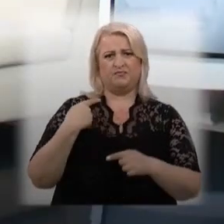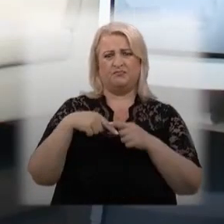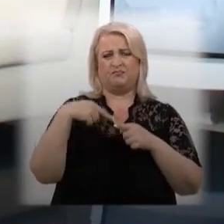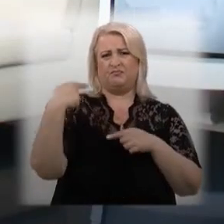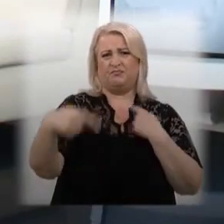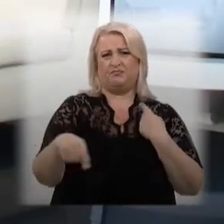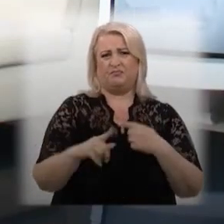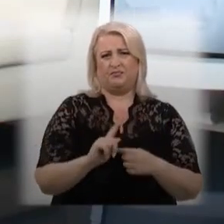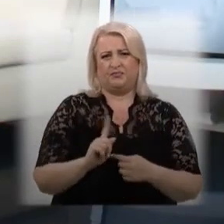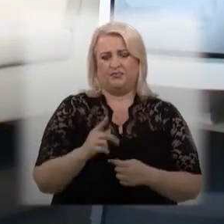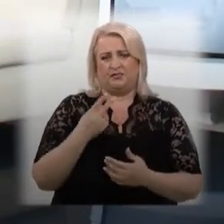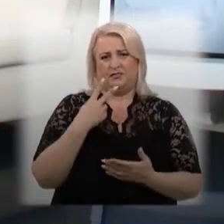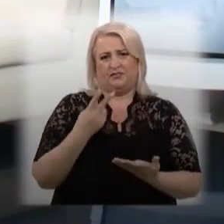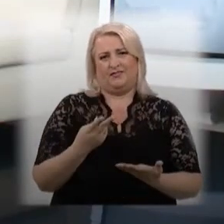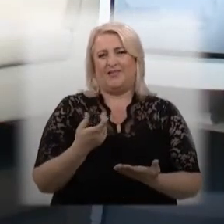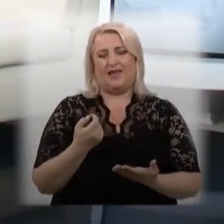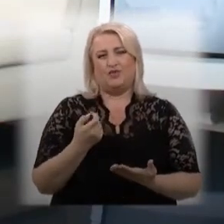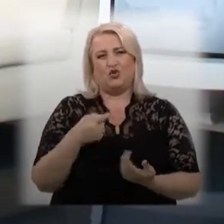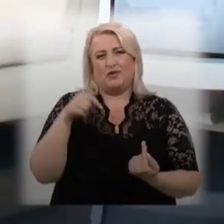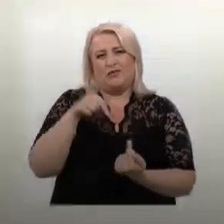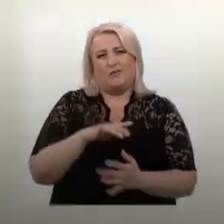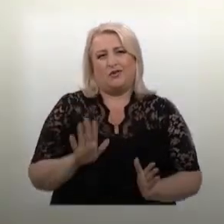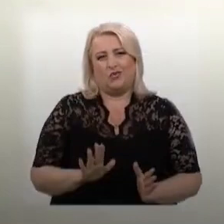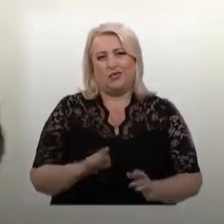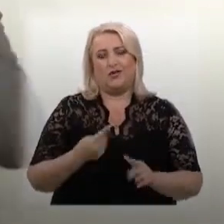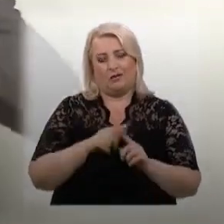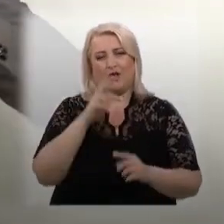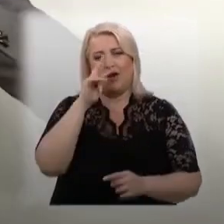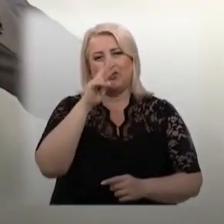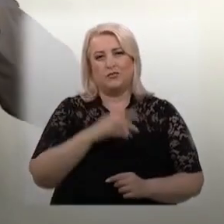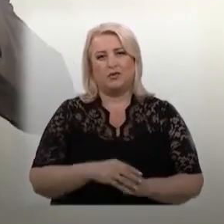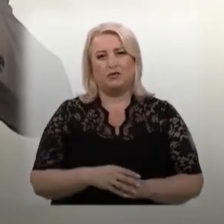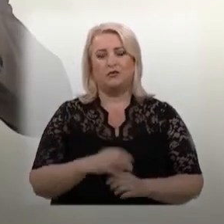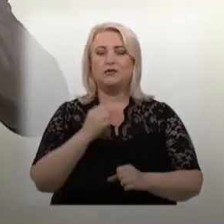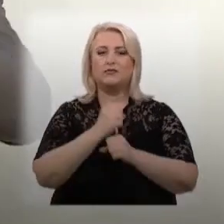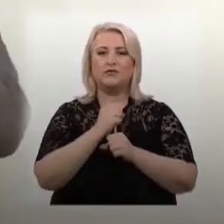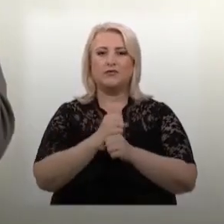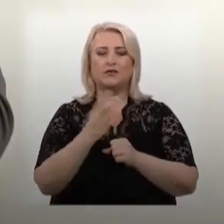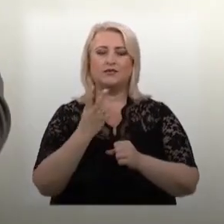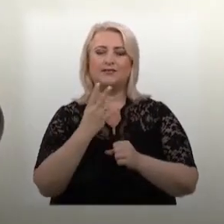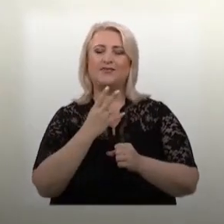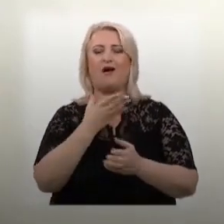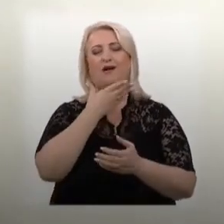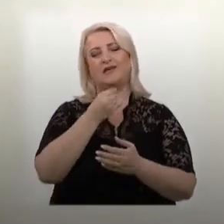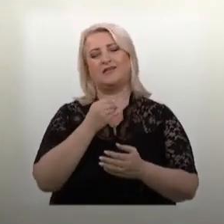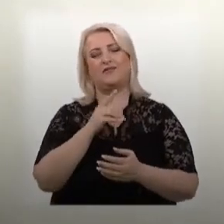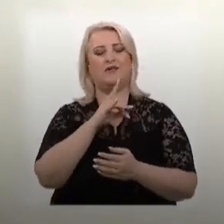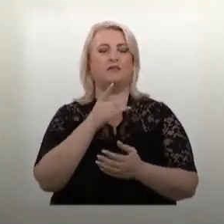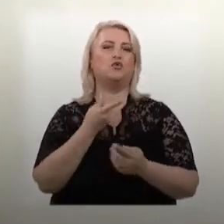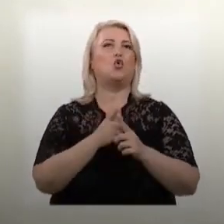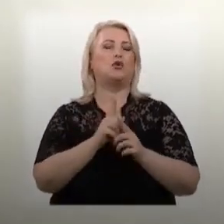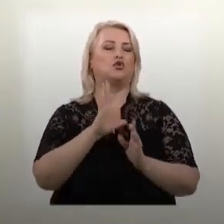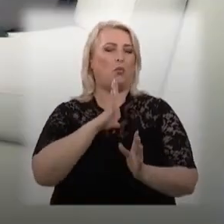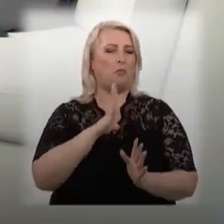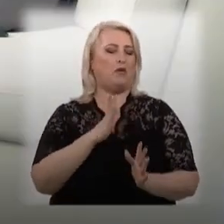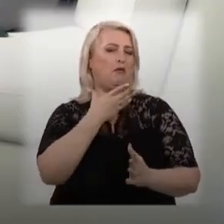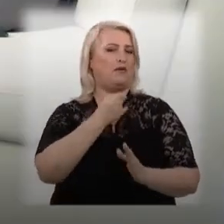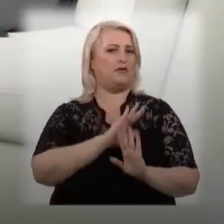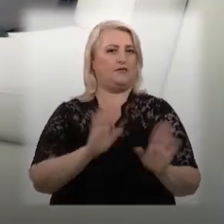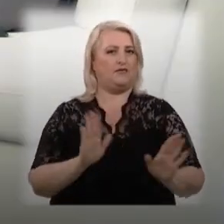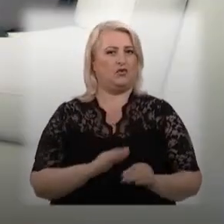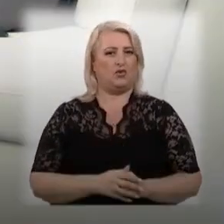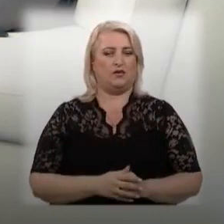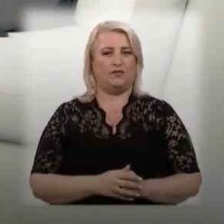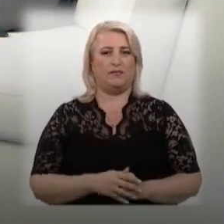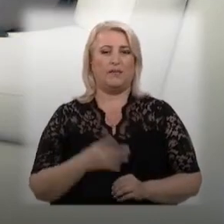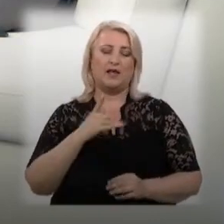este element în care Identifică ma identific și atunci asta este una din grijă să facem contează dragul continutul sau continuu frumos dacă te că de multe ori se